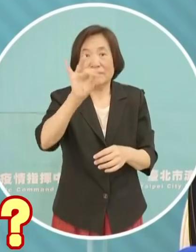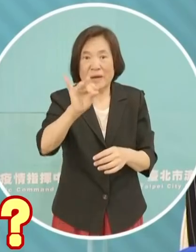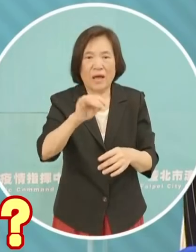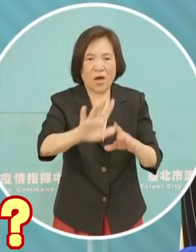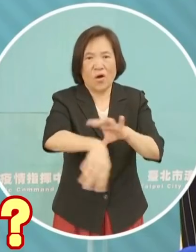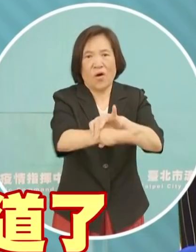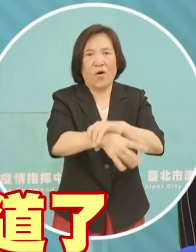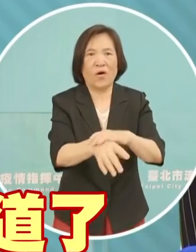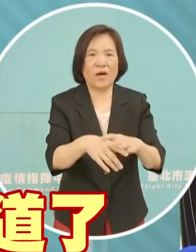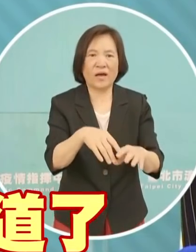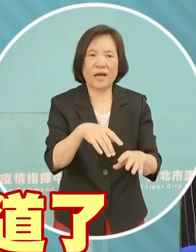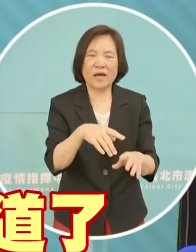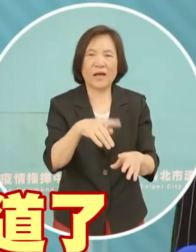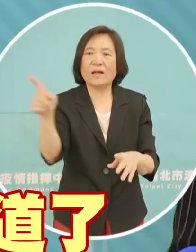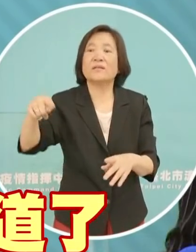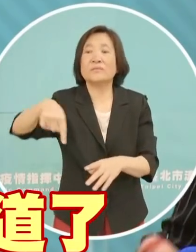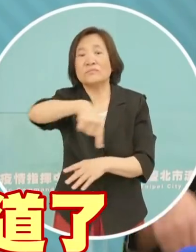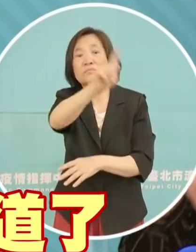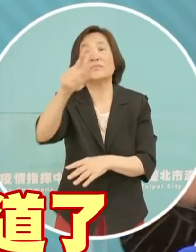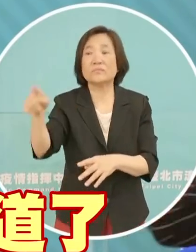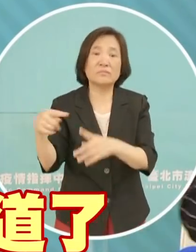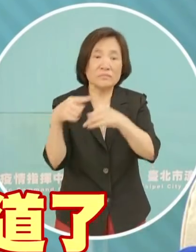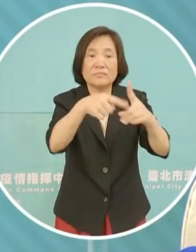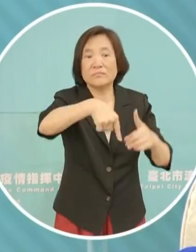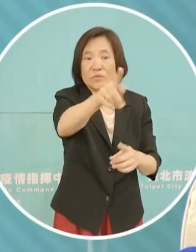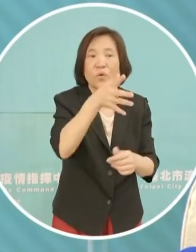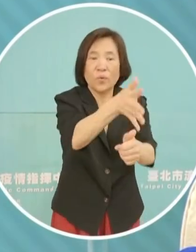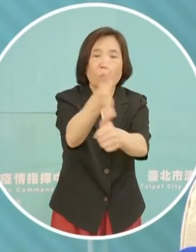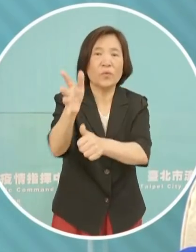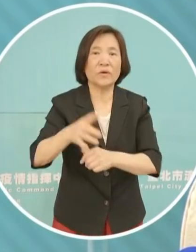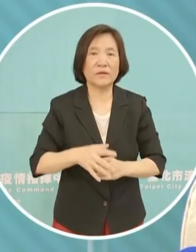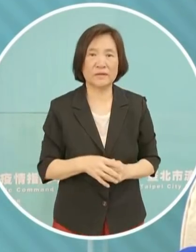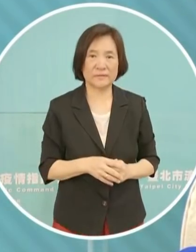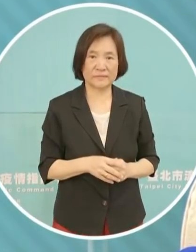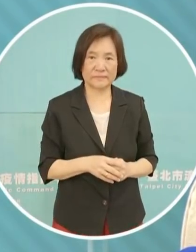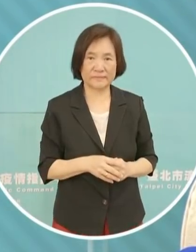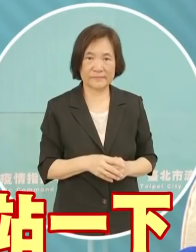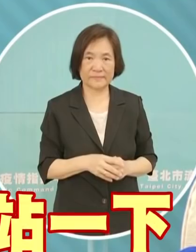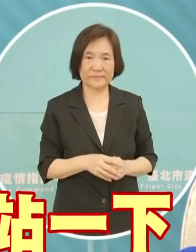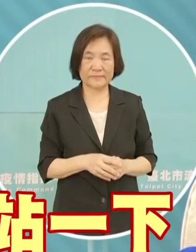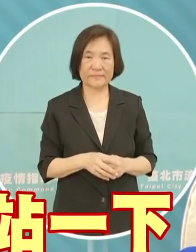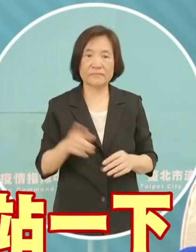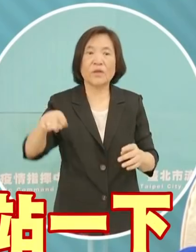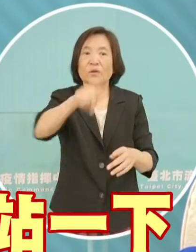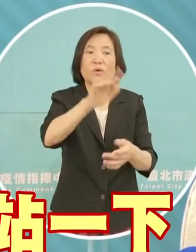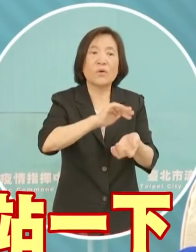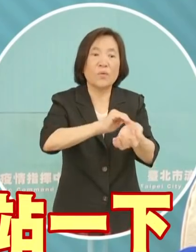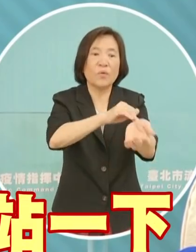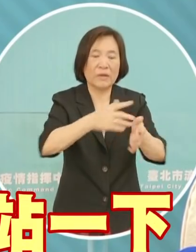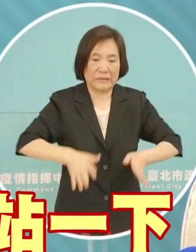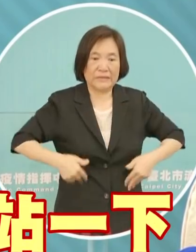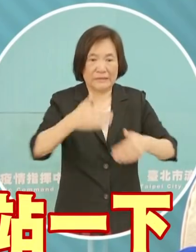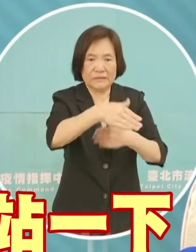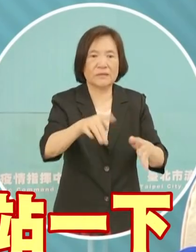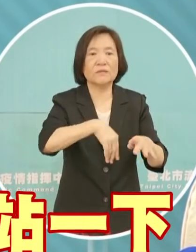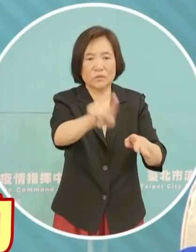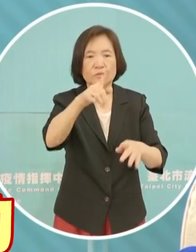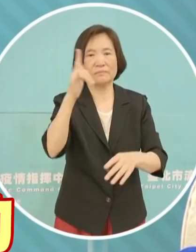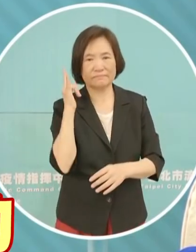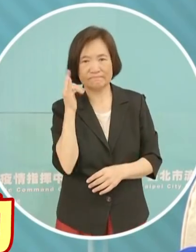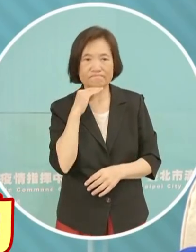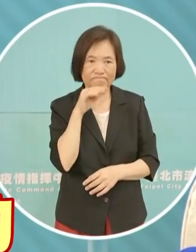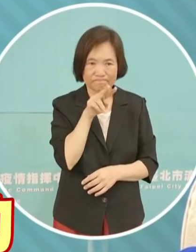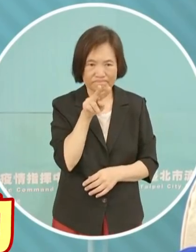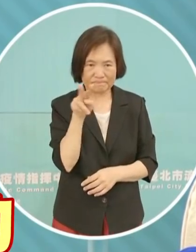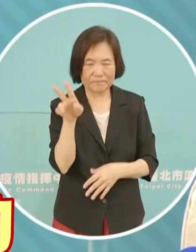床，你到第一线去问就知道了。我不是讲过吗？到那个医院的急诊处门口站一下，到